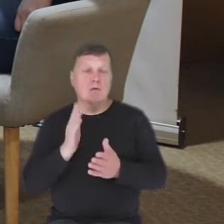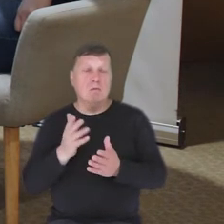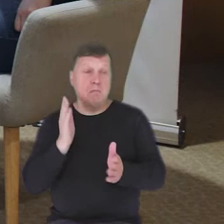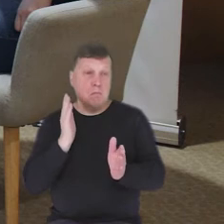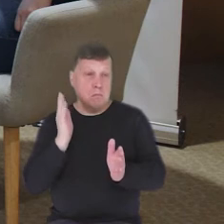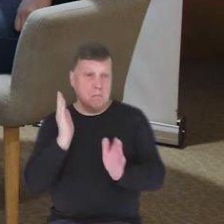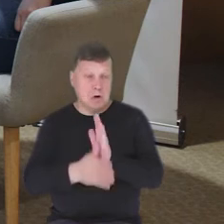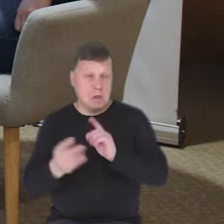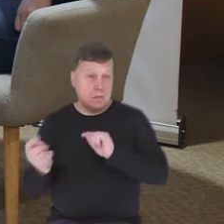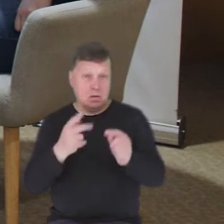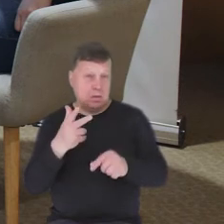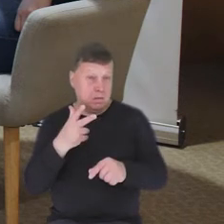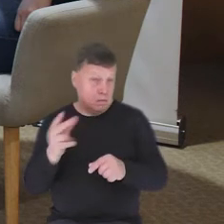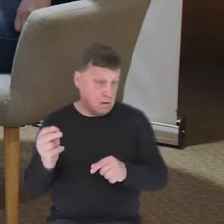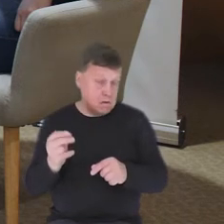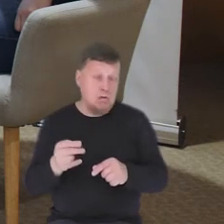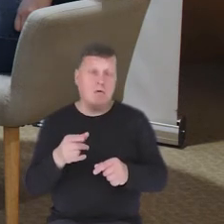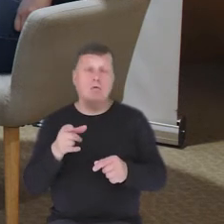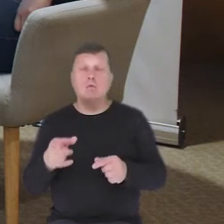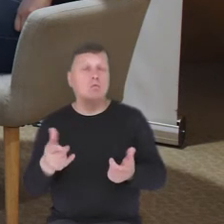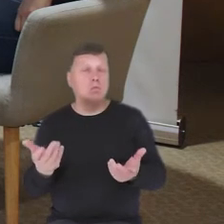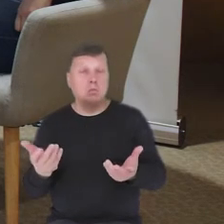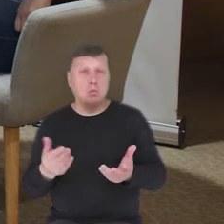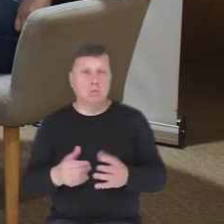to jakby są